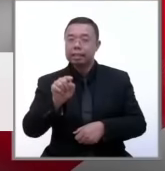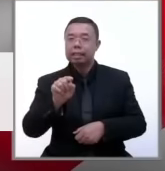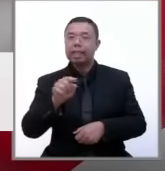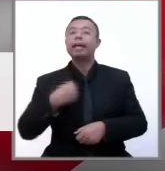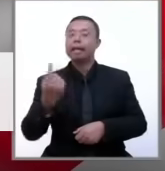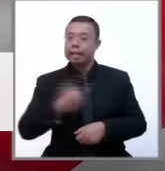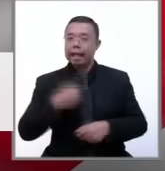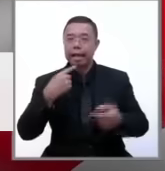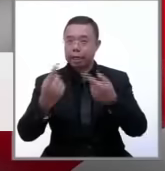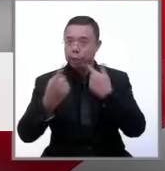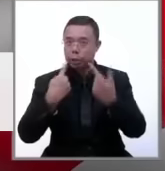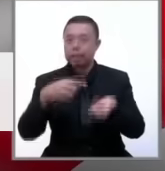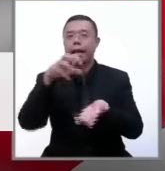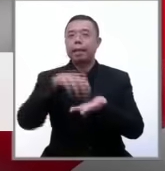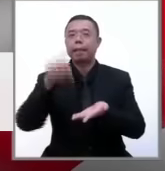termasukkus